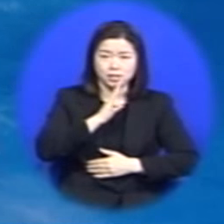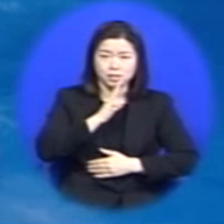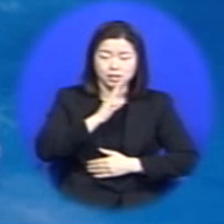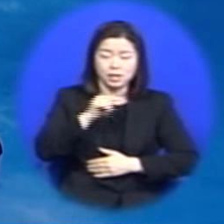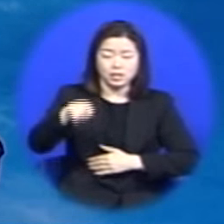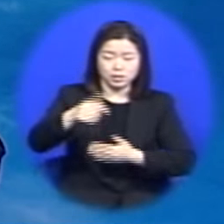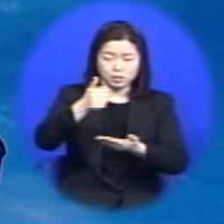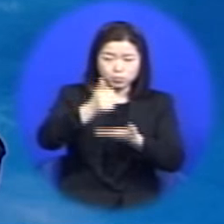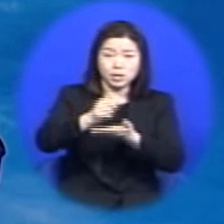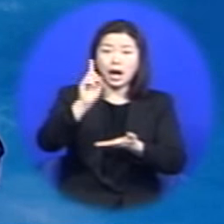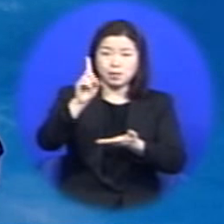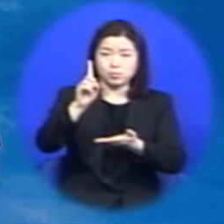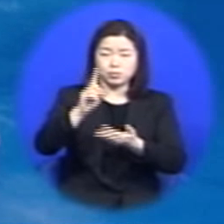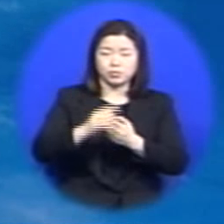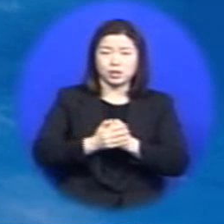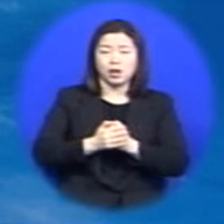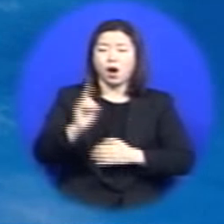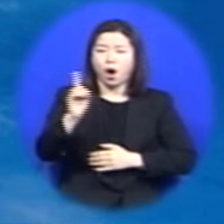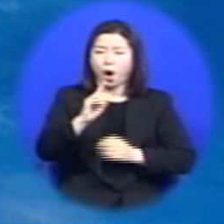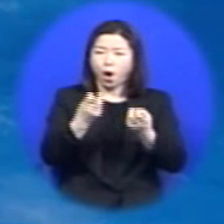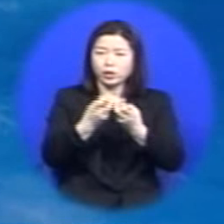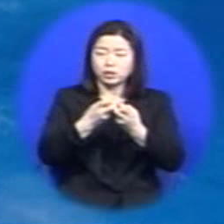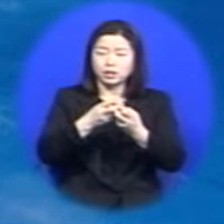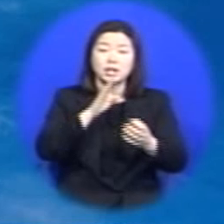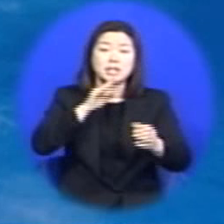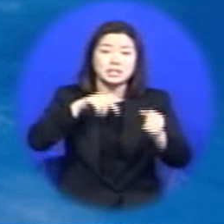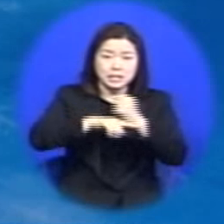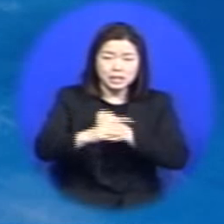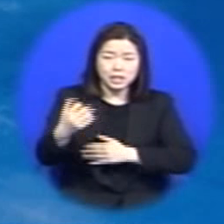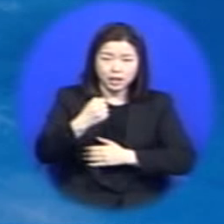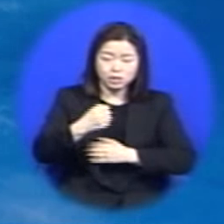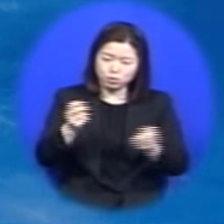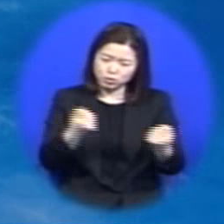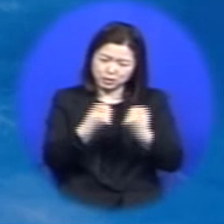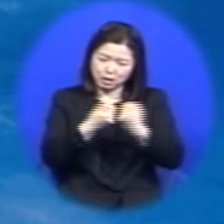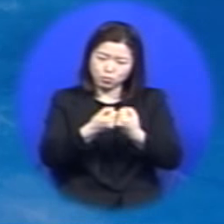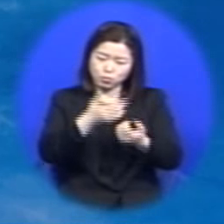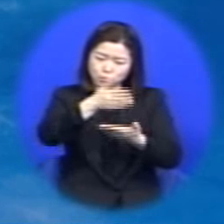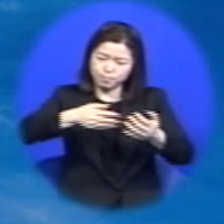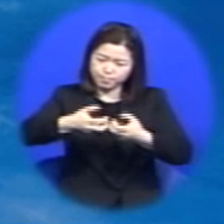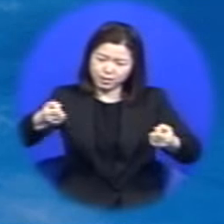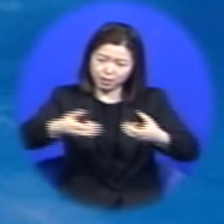한 분이신데 어떻게 진리 가지고 싸우고 갈라질 수 있냐는 거죠.